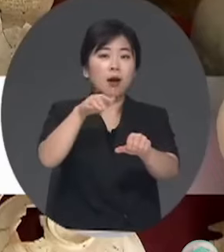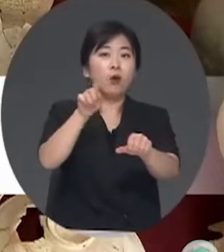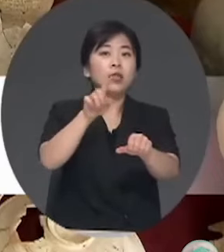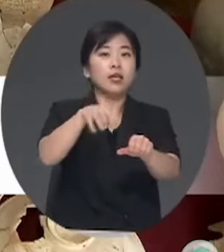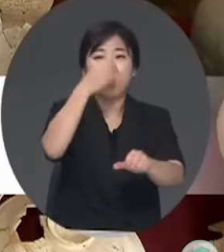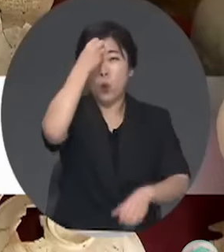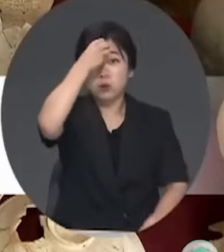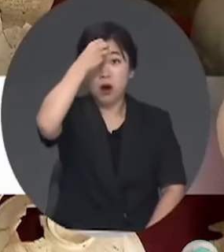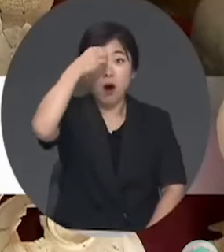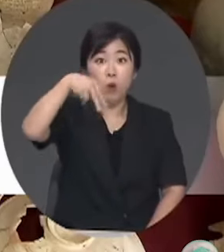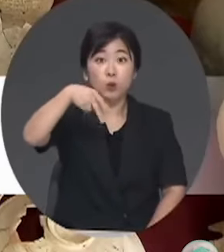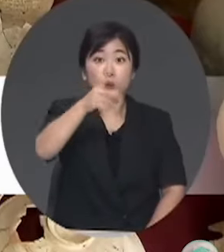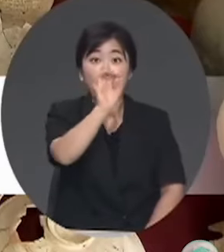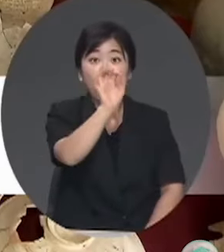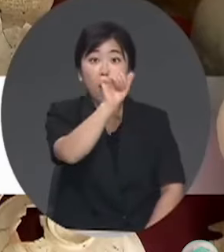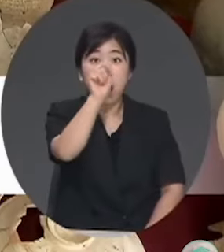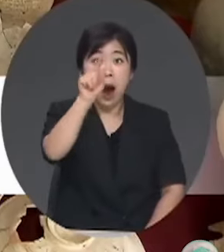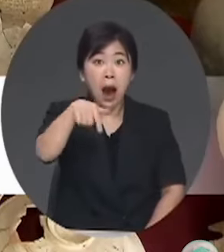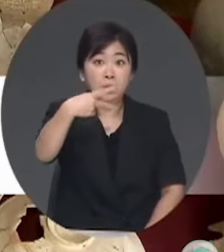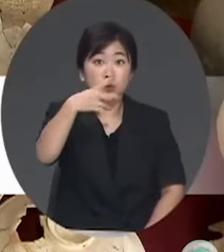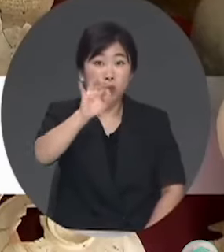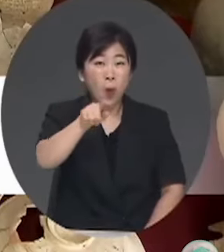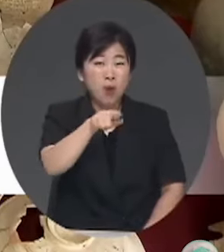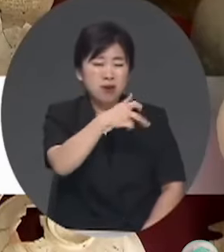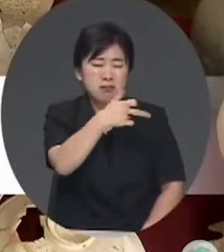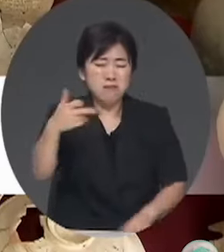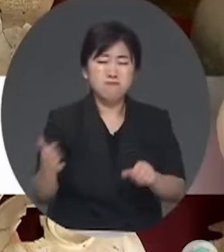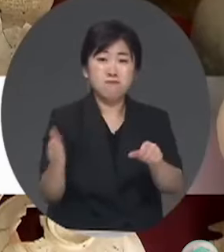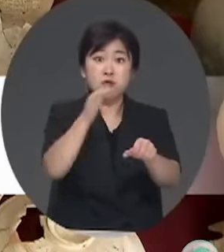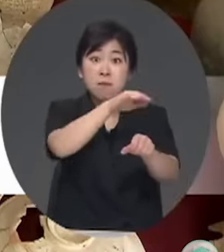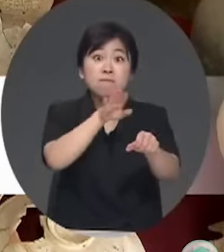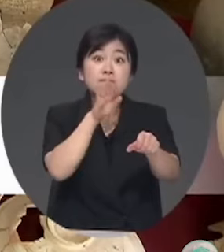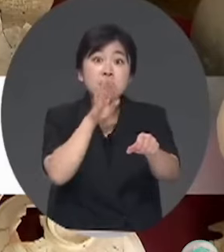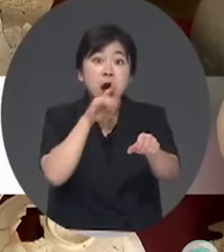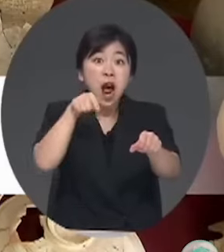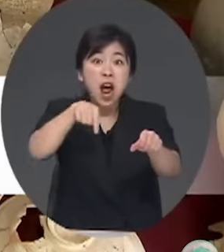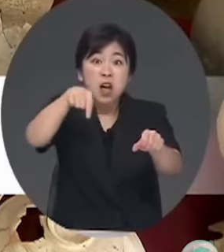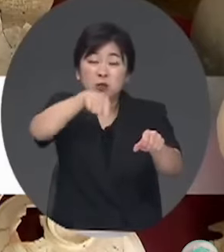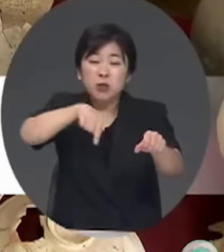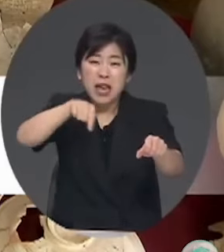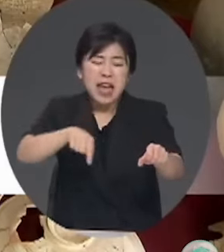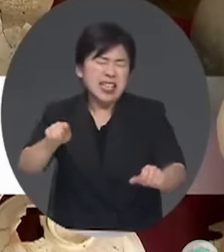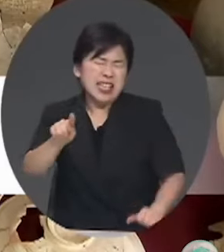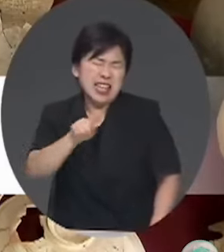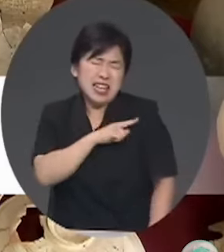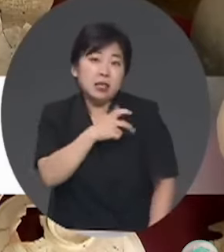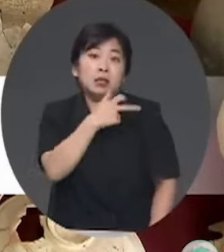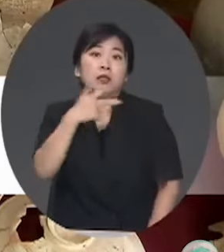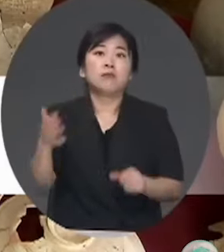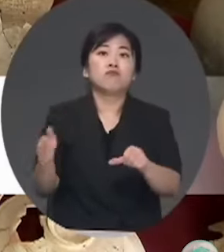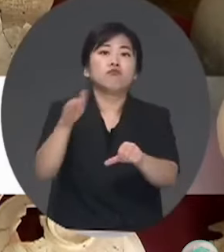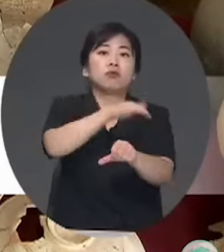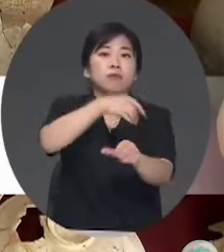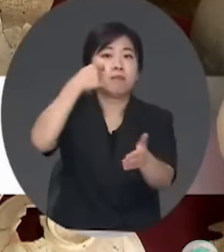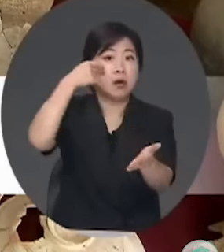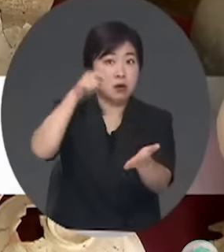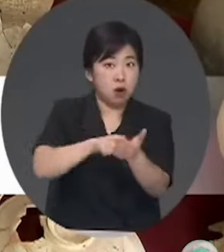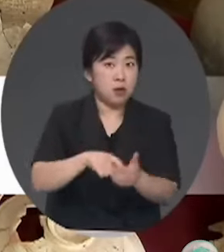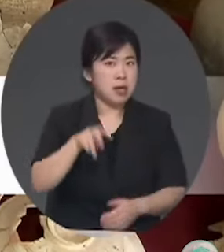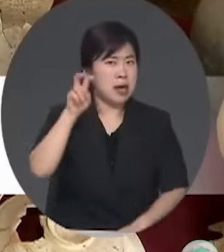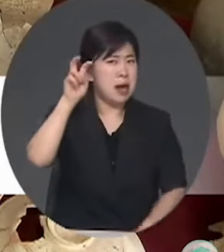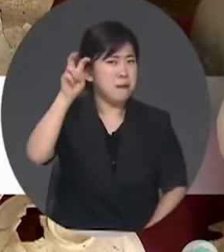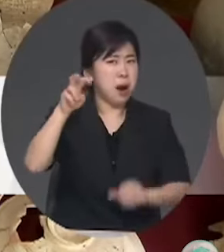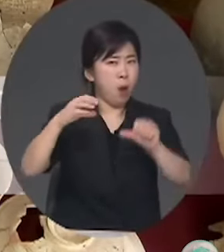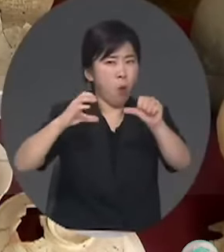무덤이 발굴됐습니다. 유네스코 세계문화유산인 송악동 1호분보다 빠른 5세기 중반 최상위